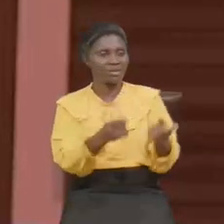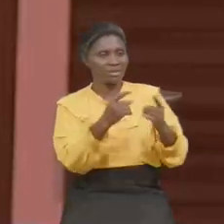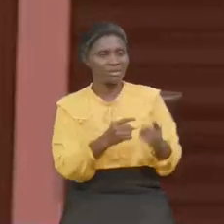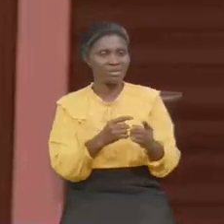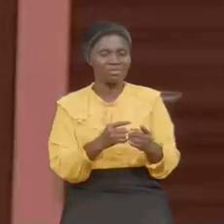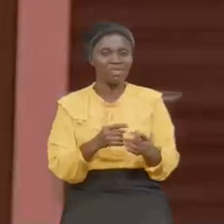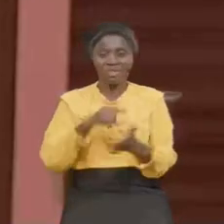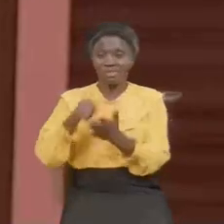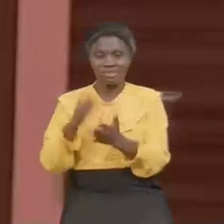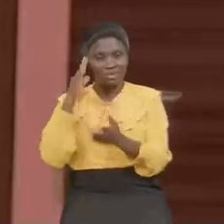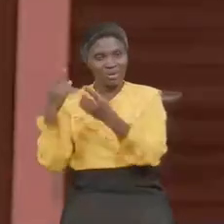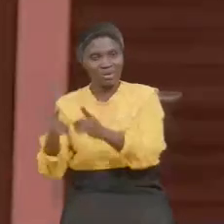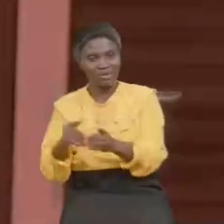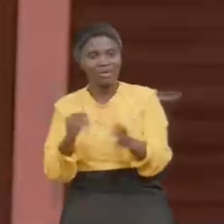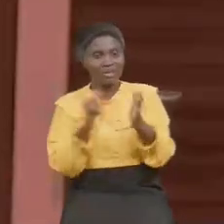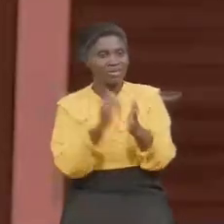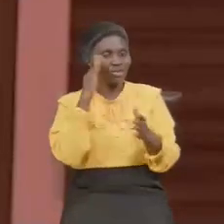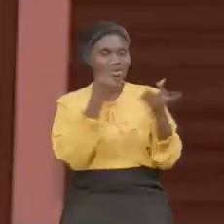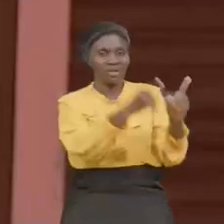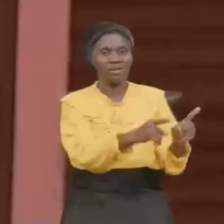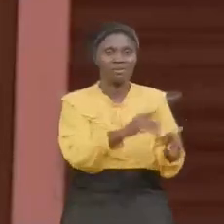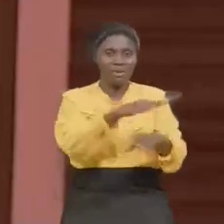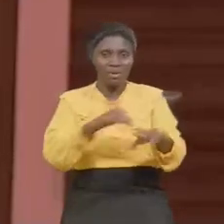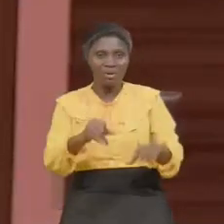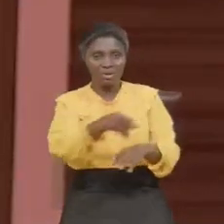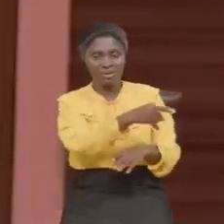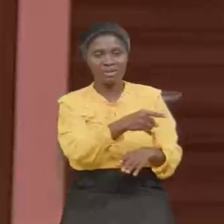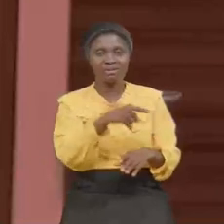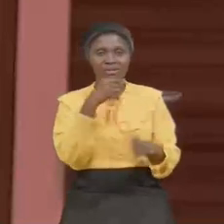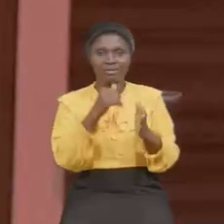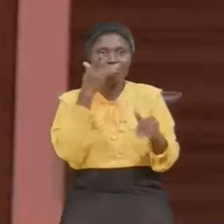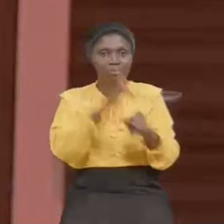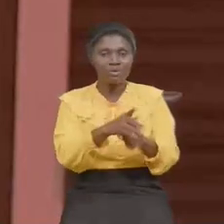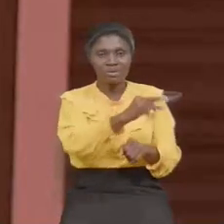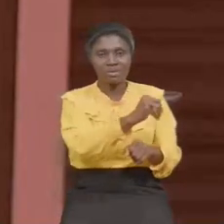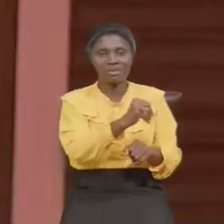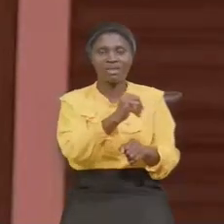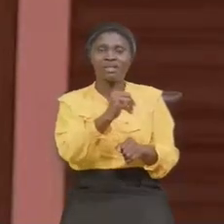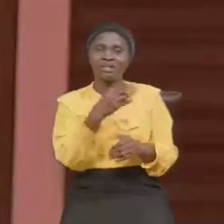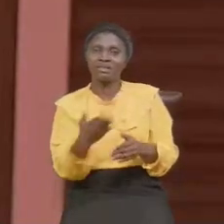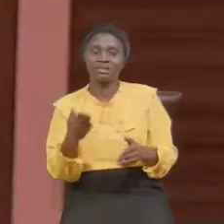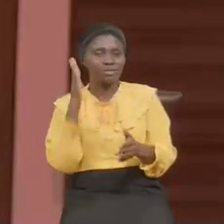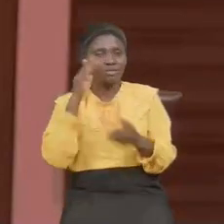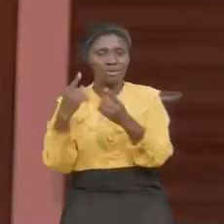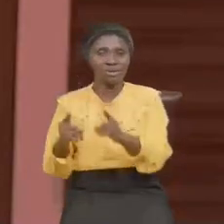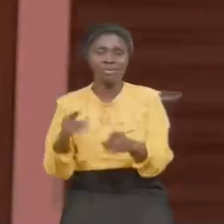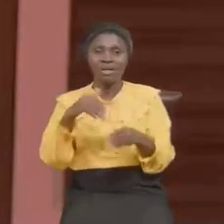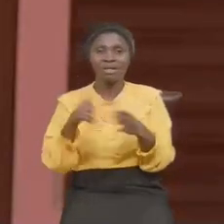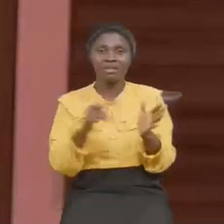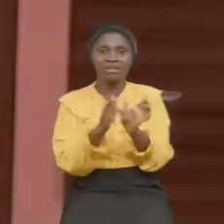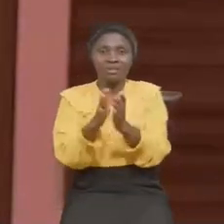ceci va arriver. Si tu disciplines quelqu'un, dans une église biblique, au lieu de rester,